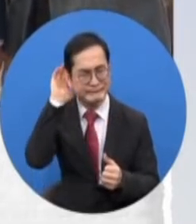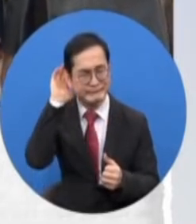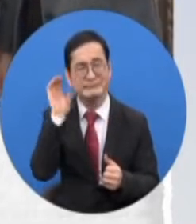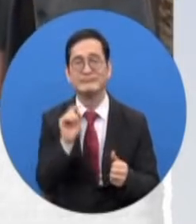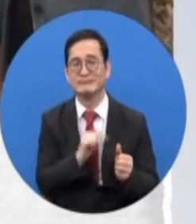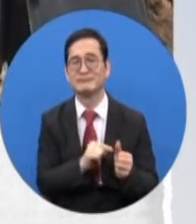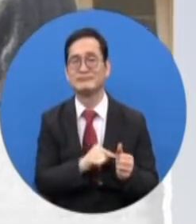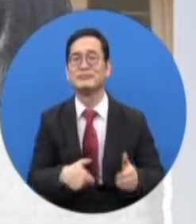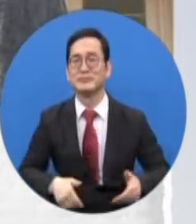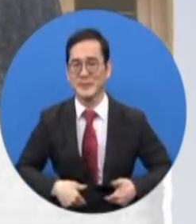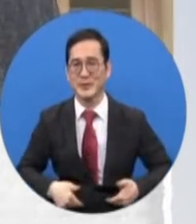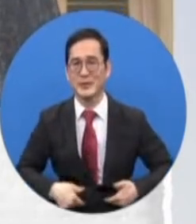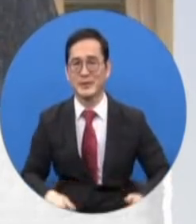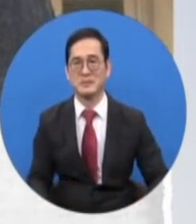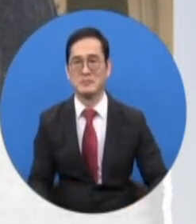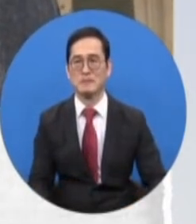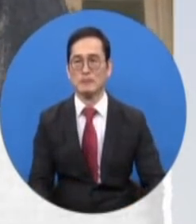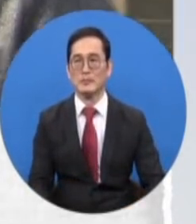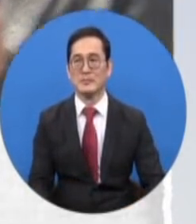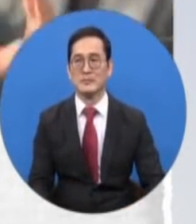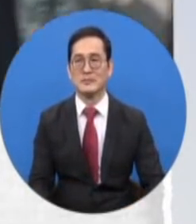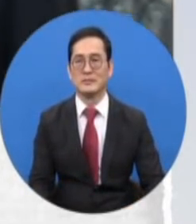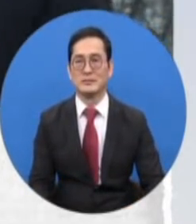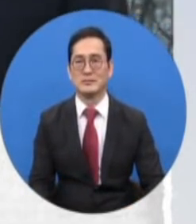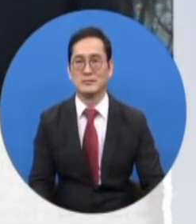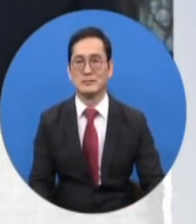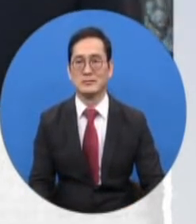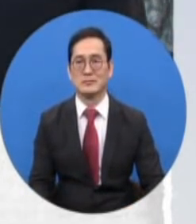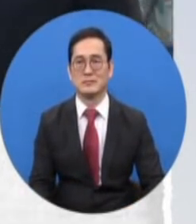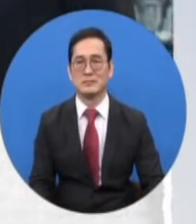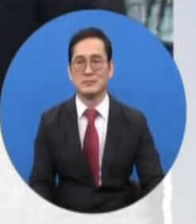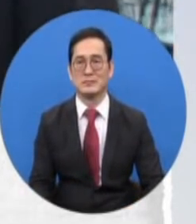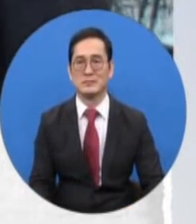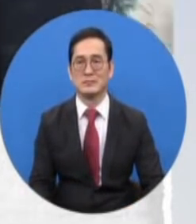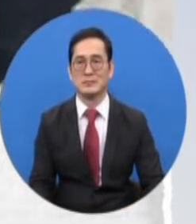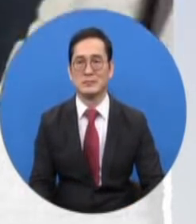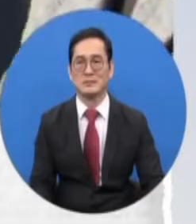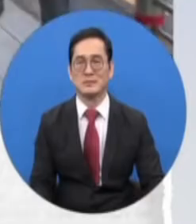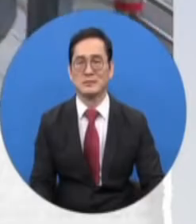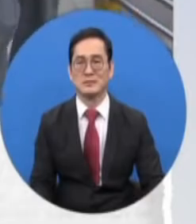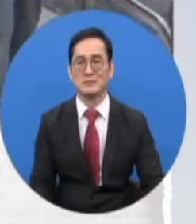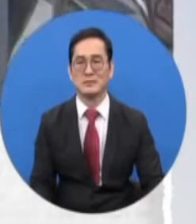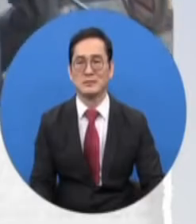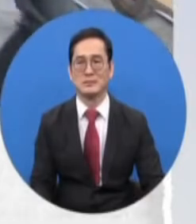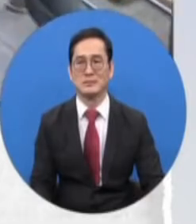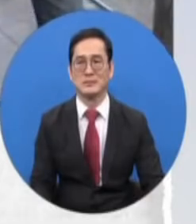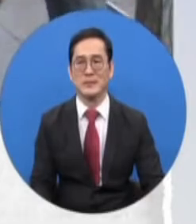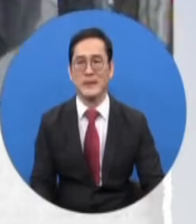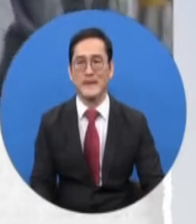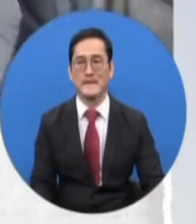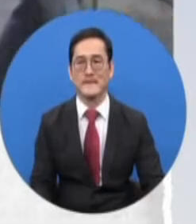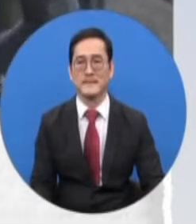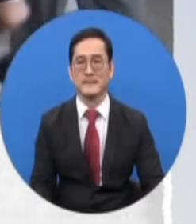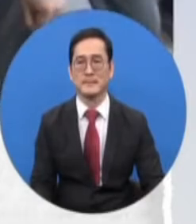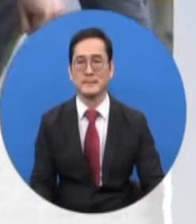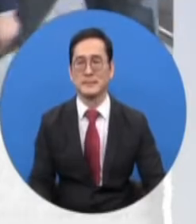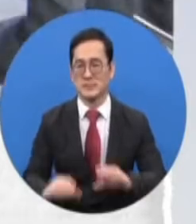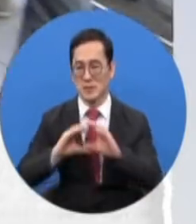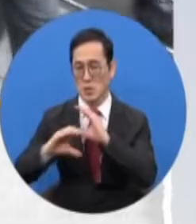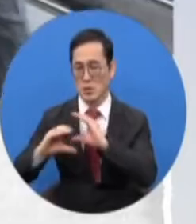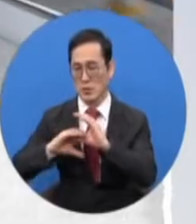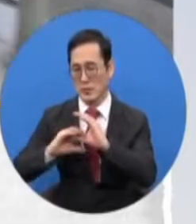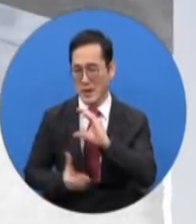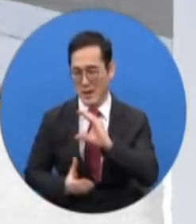뭐 해체하고 다른 데로 어디로 갈지 모르지만 그 아무것도 안 되는 3m 담장을 무너뜨리는 길은 예. 저는 혼밥 안 하는